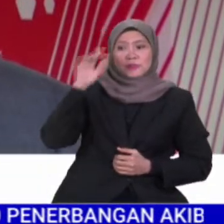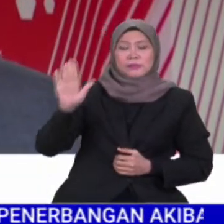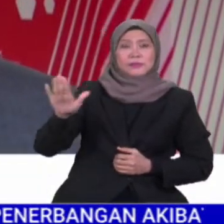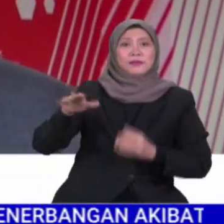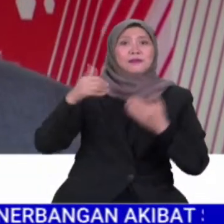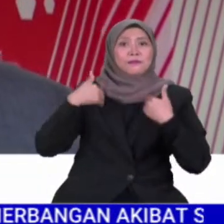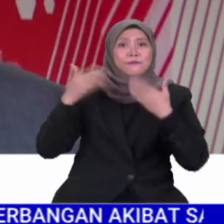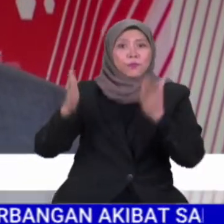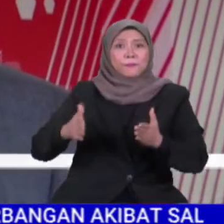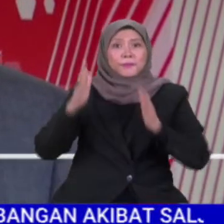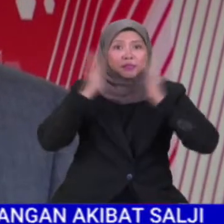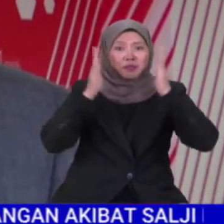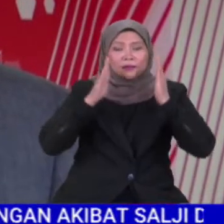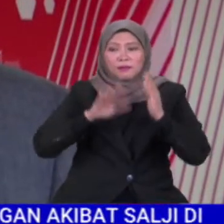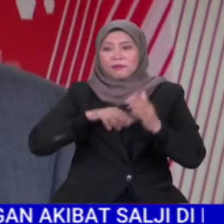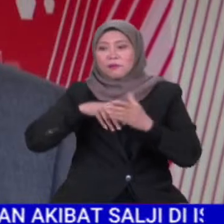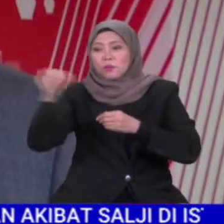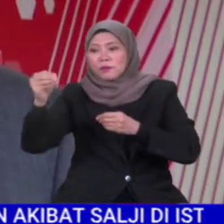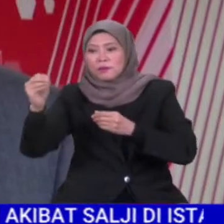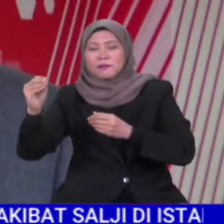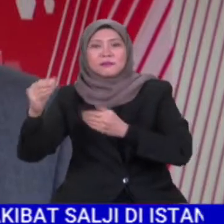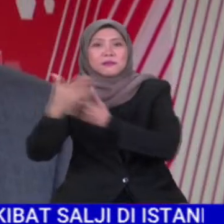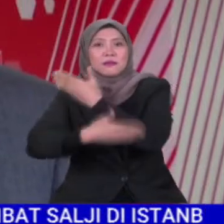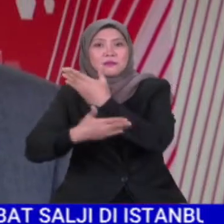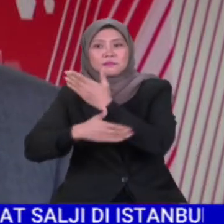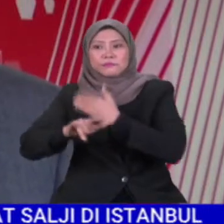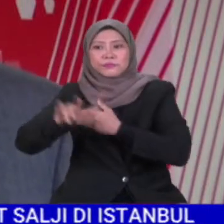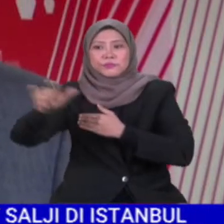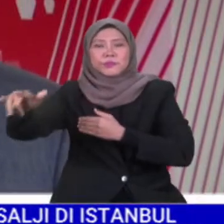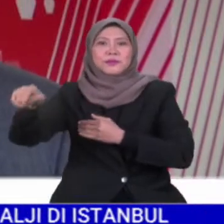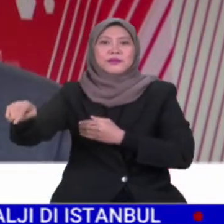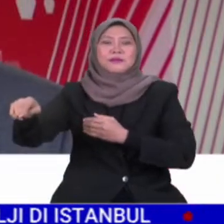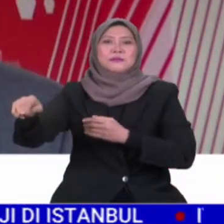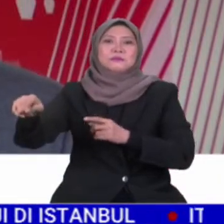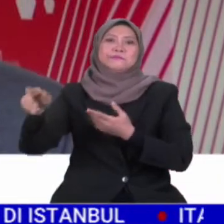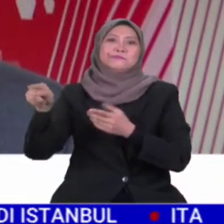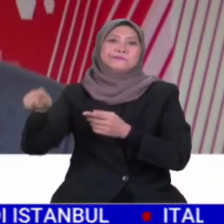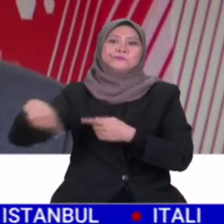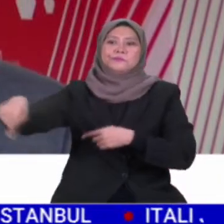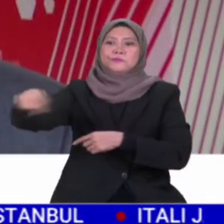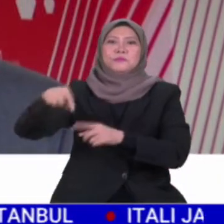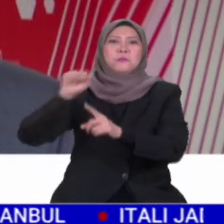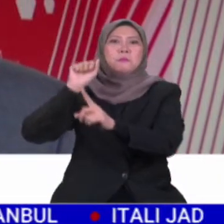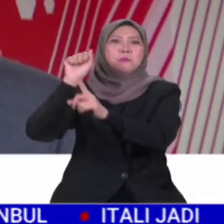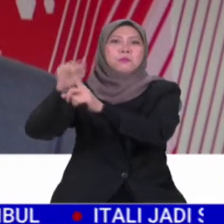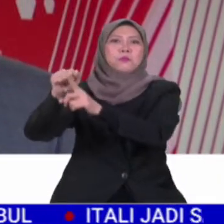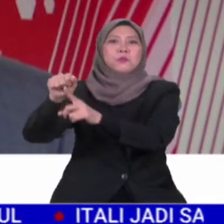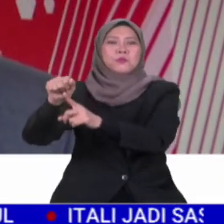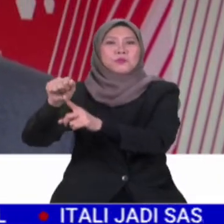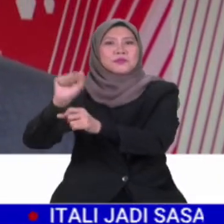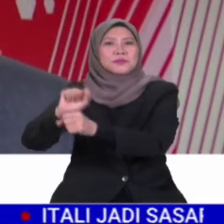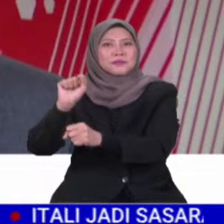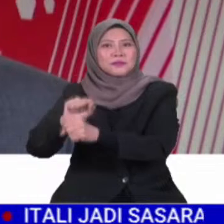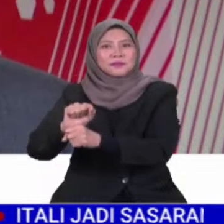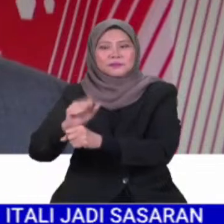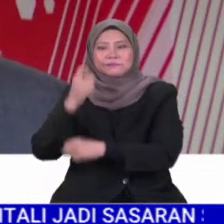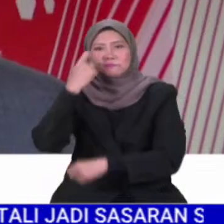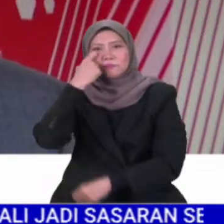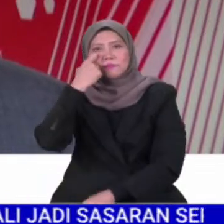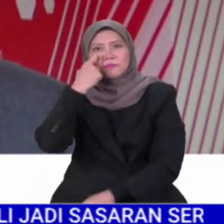itu kerana terjebak dalam skema pekerjaan di luar negara, penipuan pekerjaan di luar negara ini daif